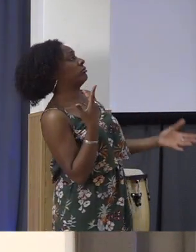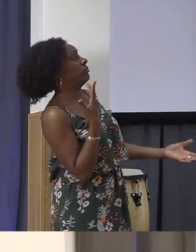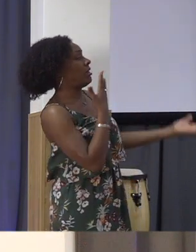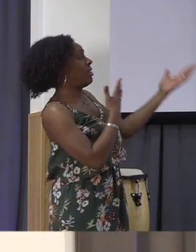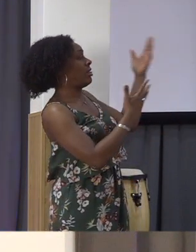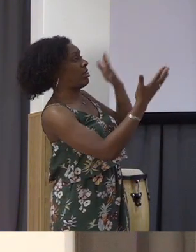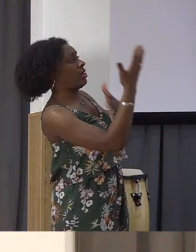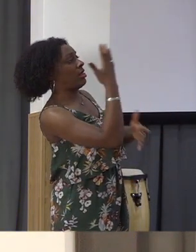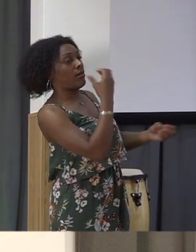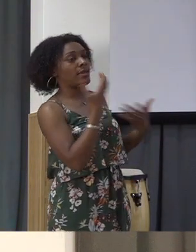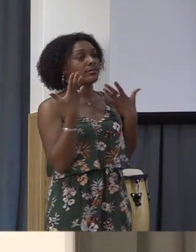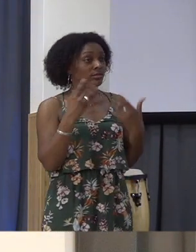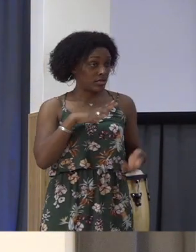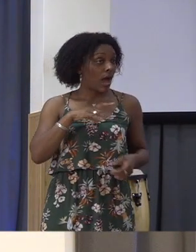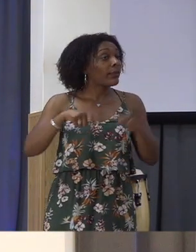Le troisième point,